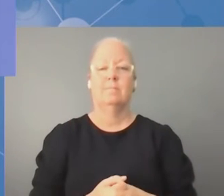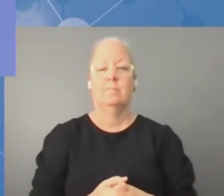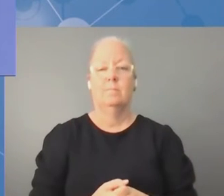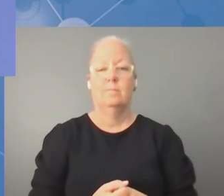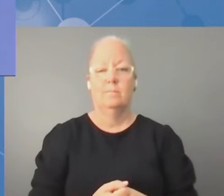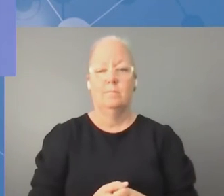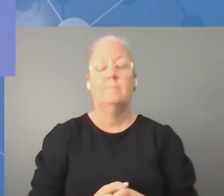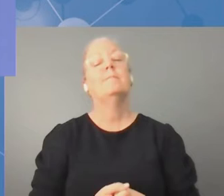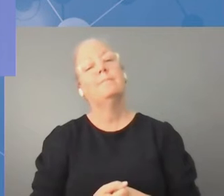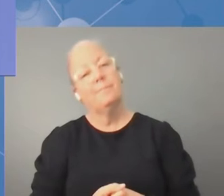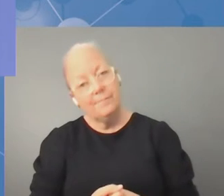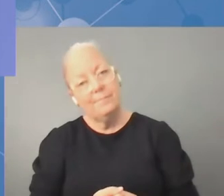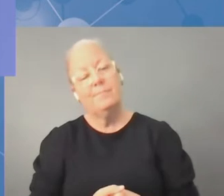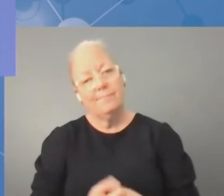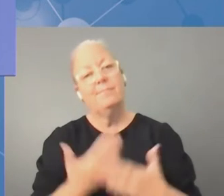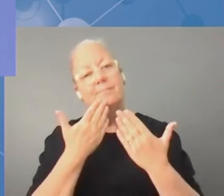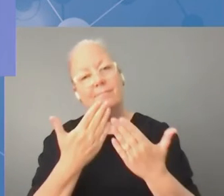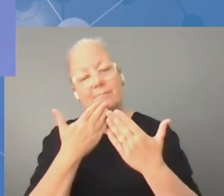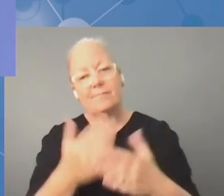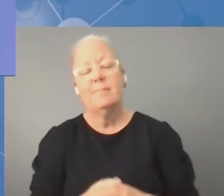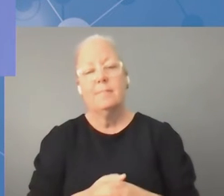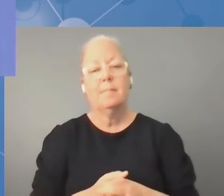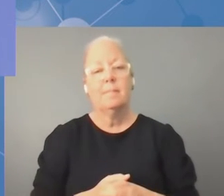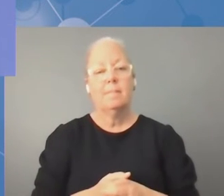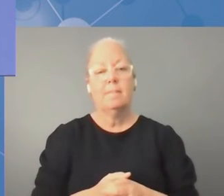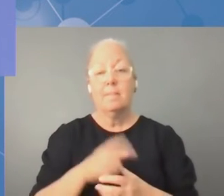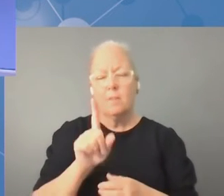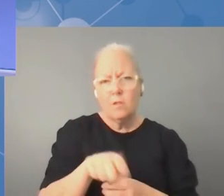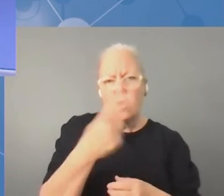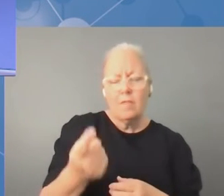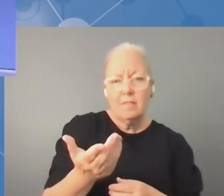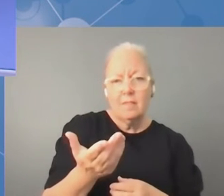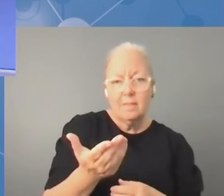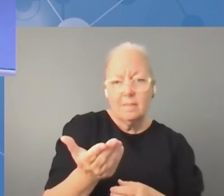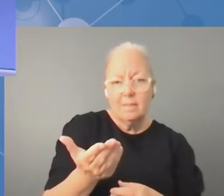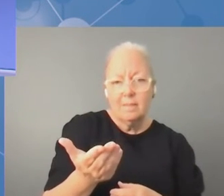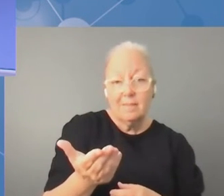IGF мог бы сделать больше для этого развития. Спасибо.